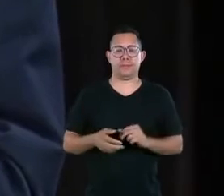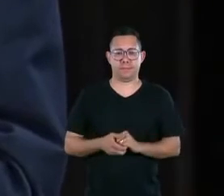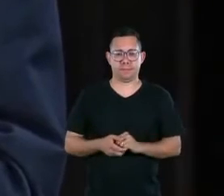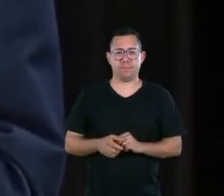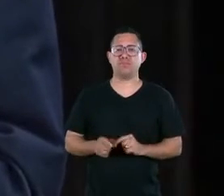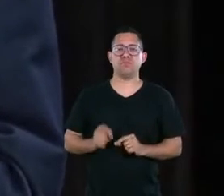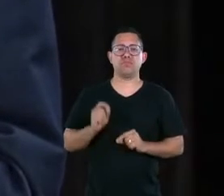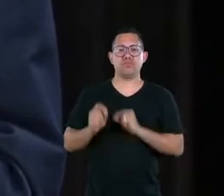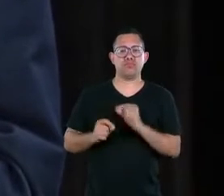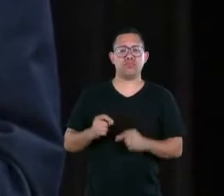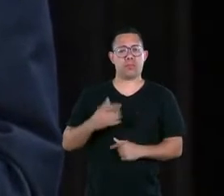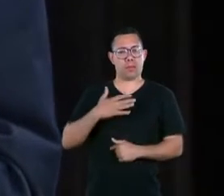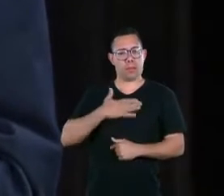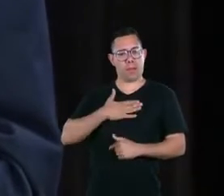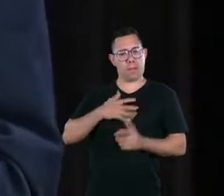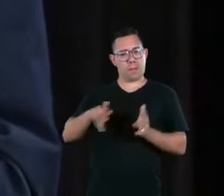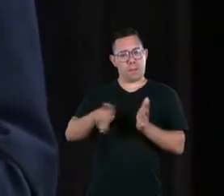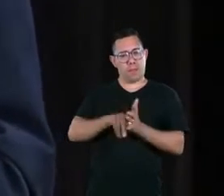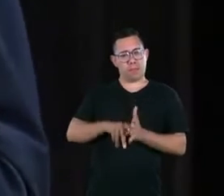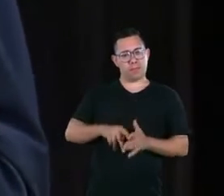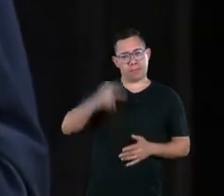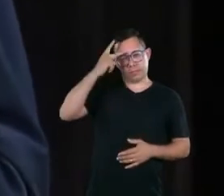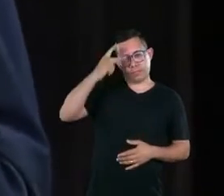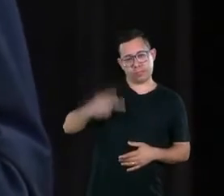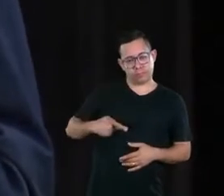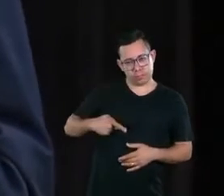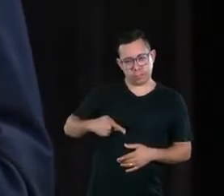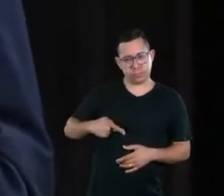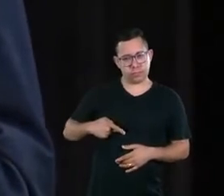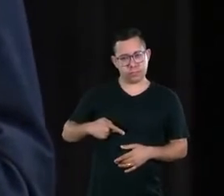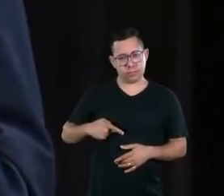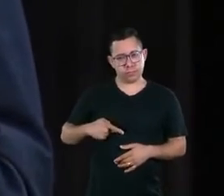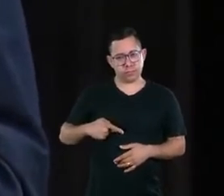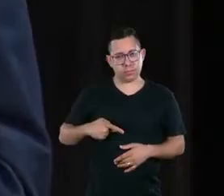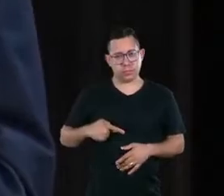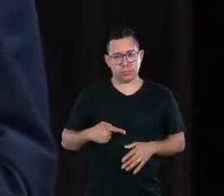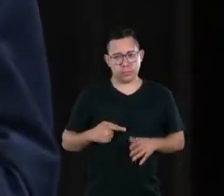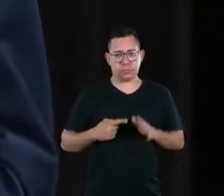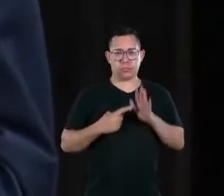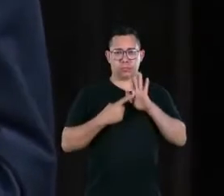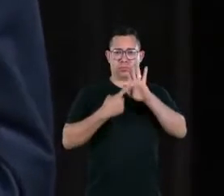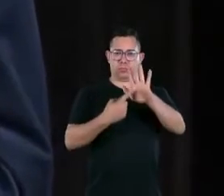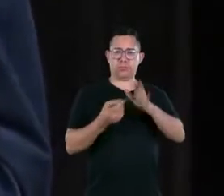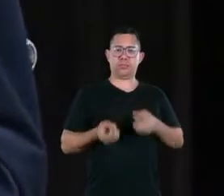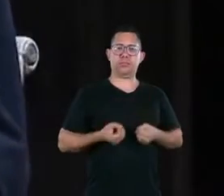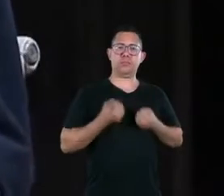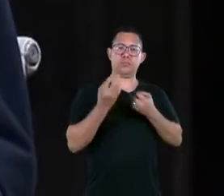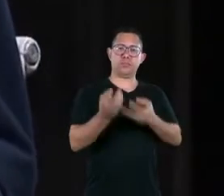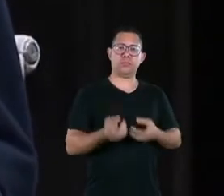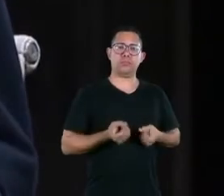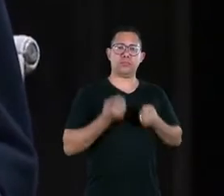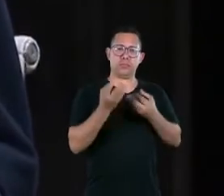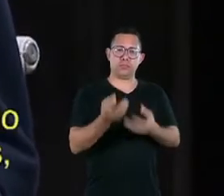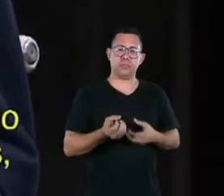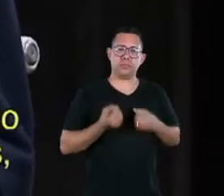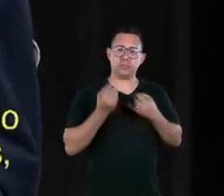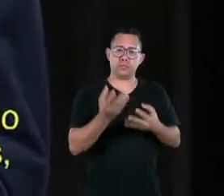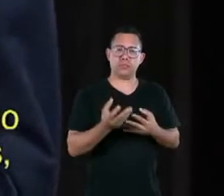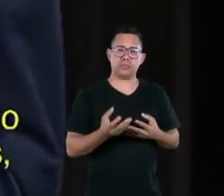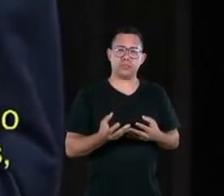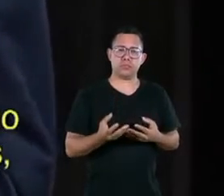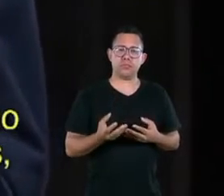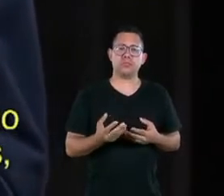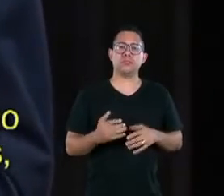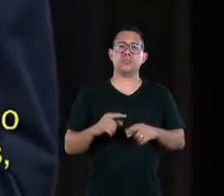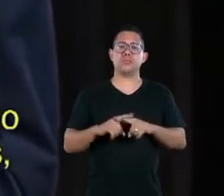C'est qu'à la fois, il y a ma propre singularité d'individu qui se manifeste, mais en